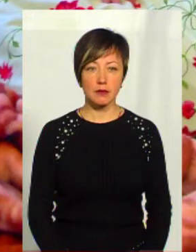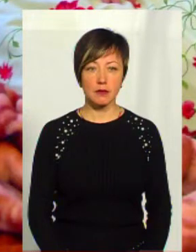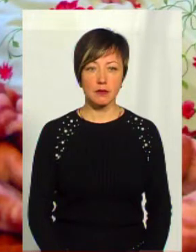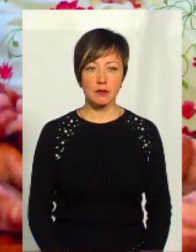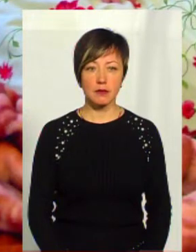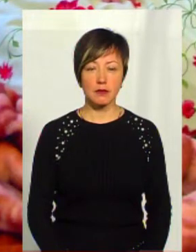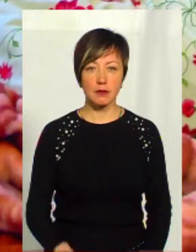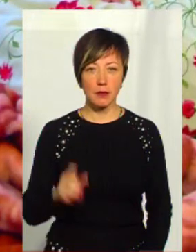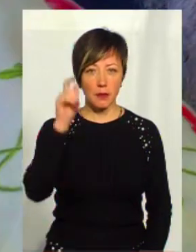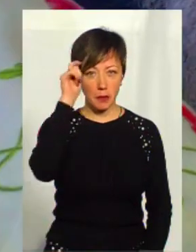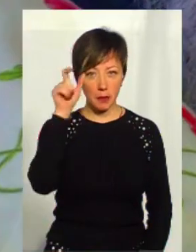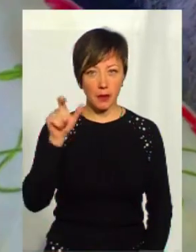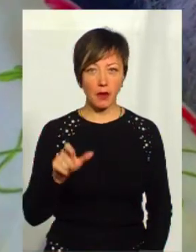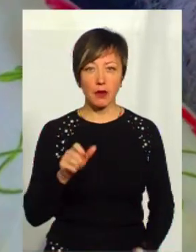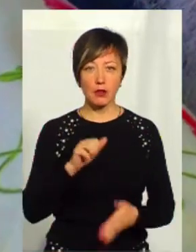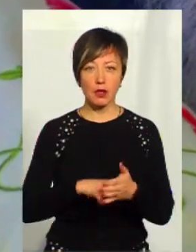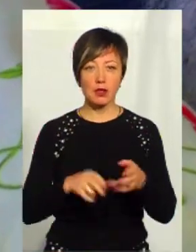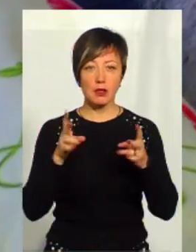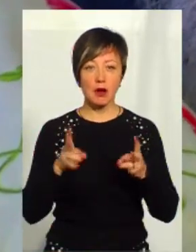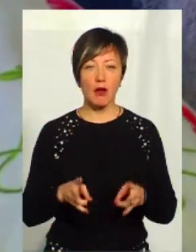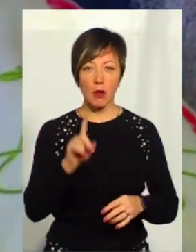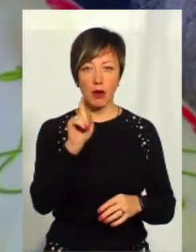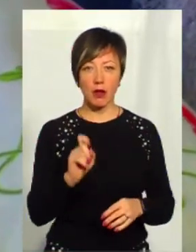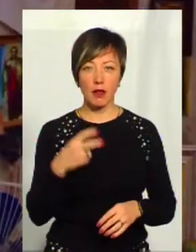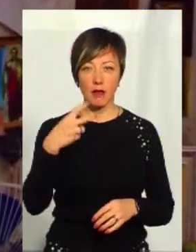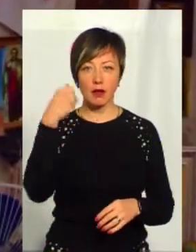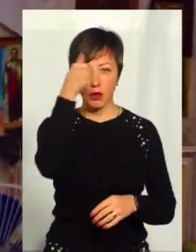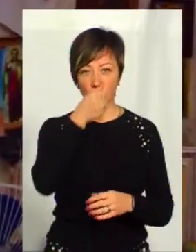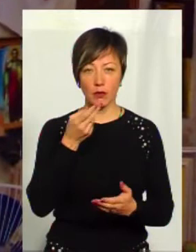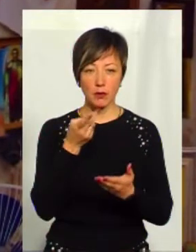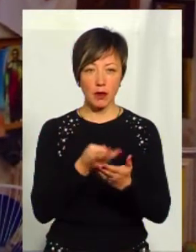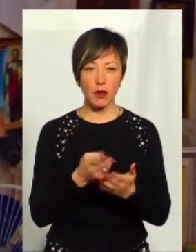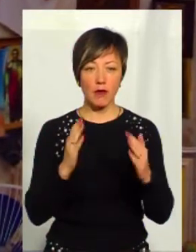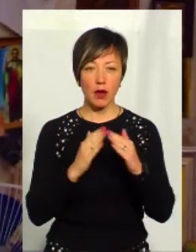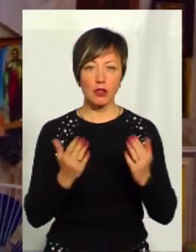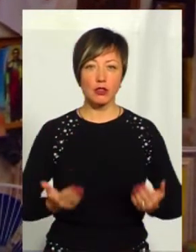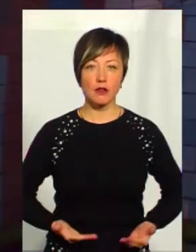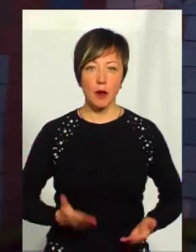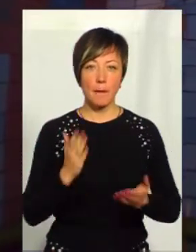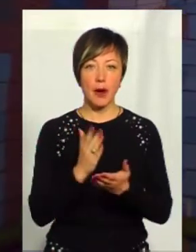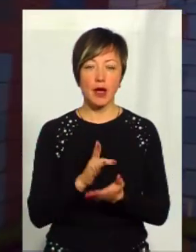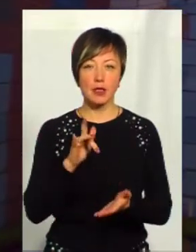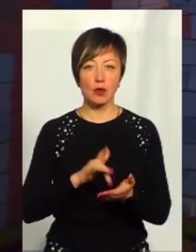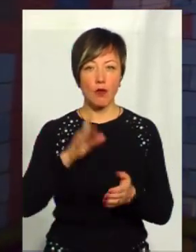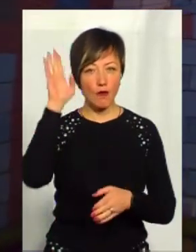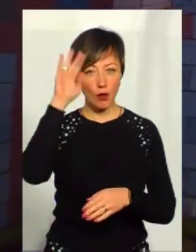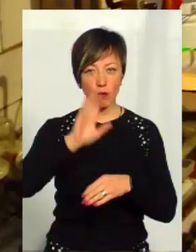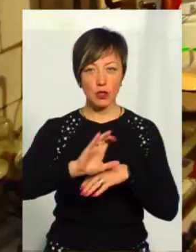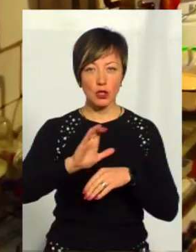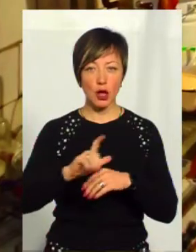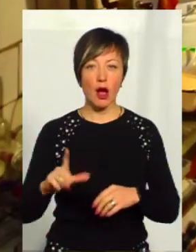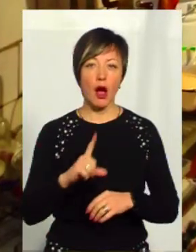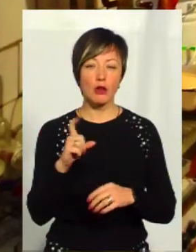Борис Сніцер через травму хребта уже понад 20 років прикутий до ліжка. У хаті, де живе, має і централізоване водопостачання, і